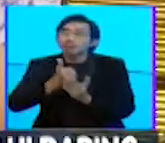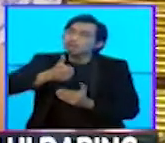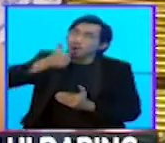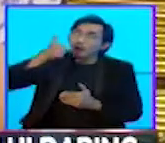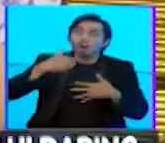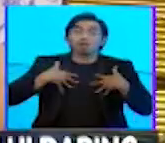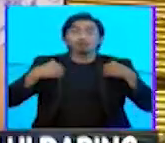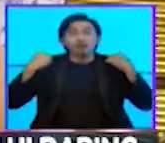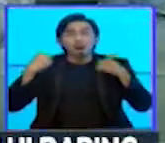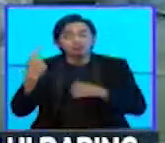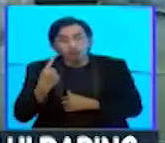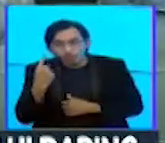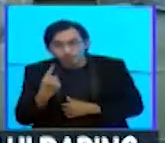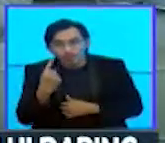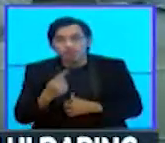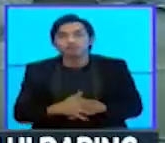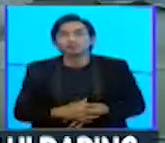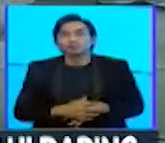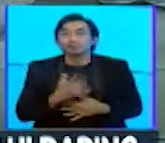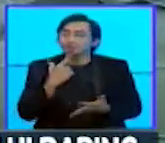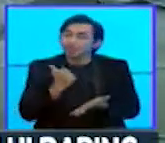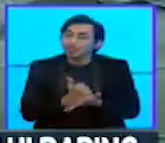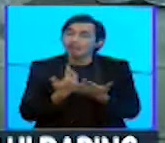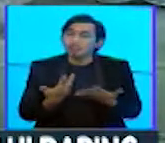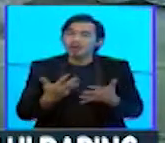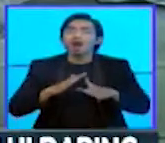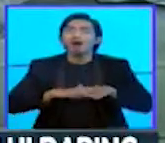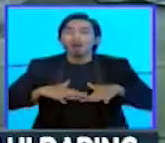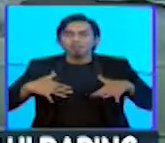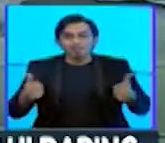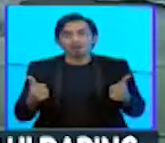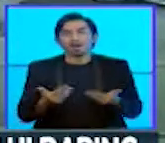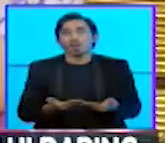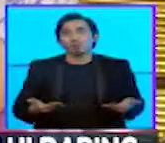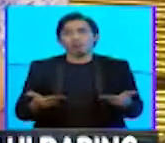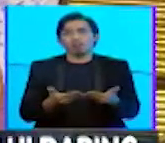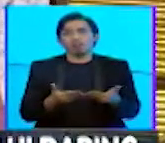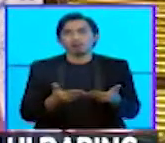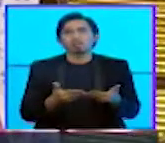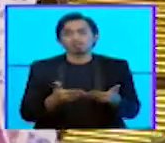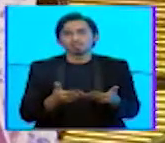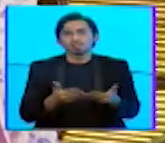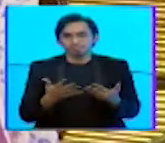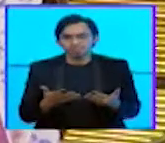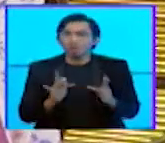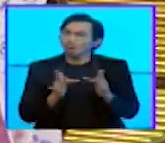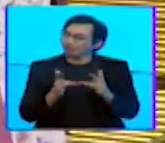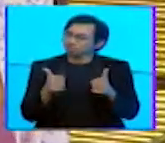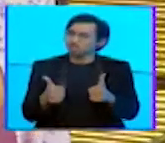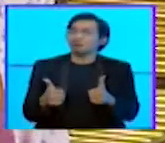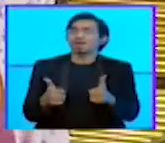kemenangan ini. Yang penting seaman mungkin gitu ya, Bang ya. Tetap bisa bersilaturahmi. Betul. Dan saya sempat juga membaca